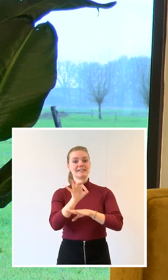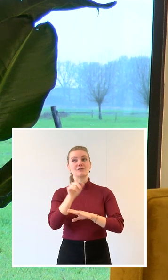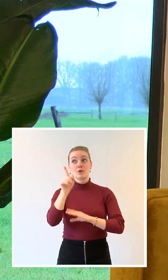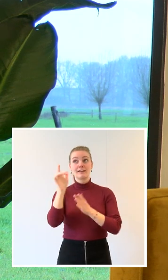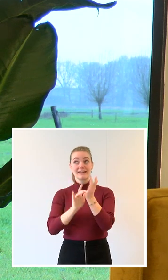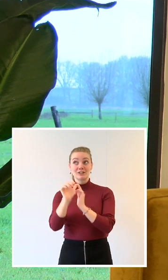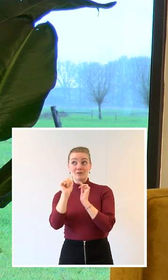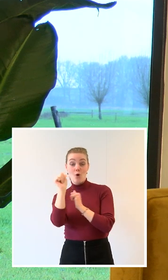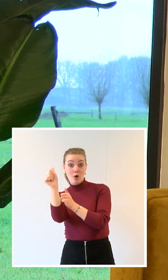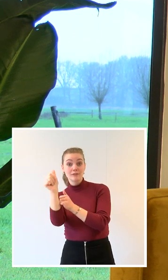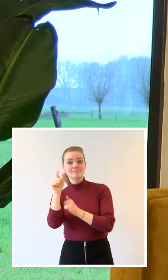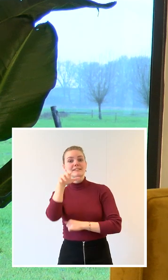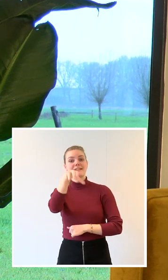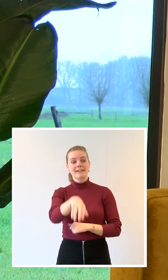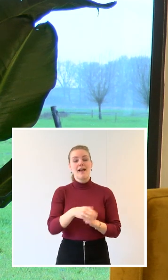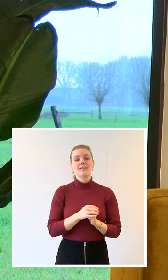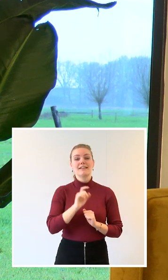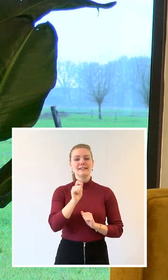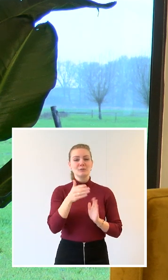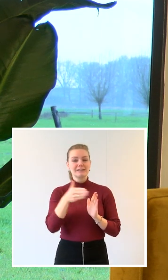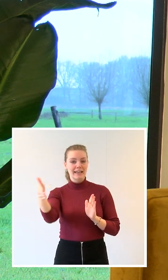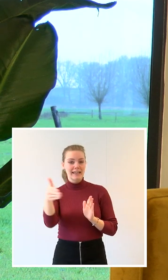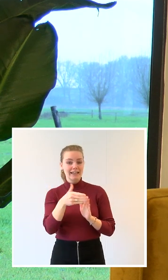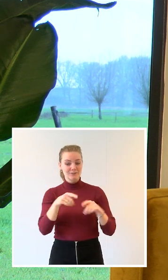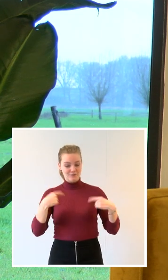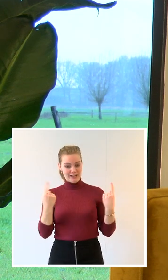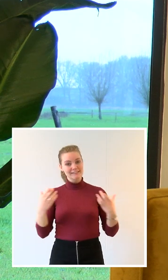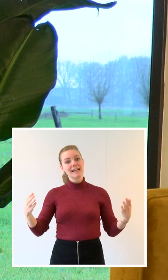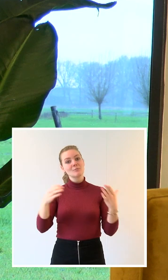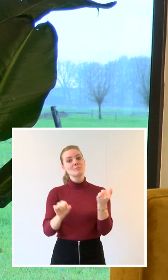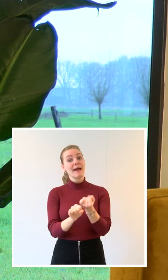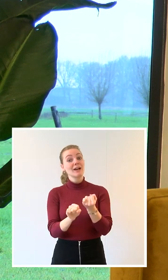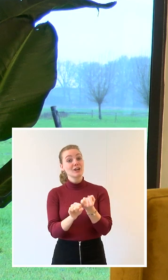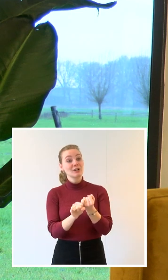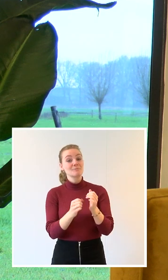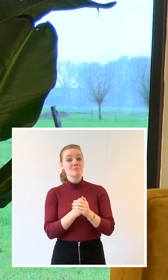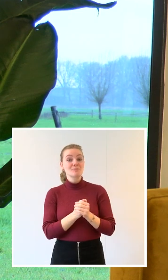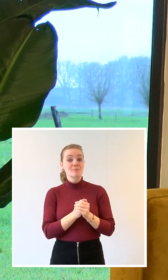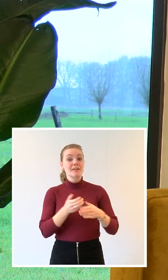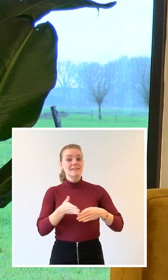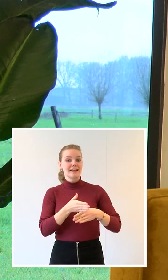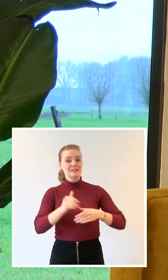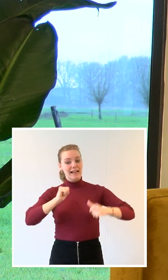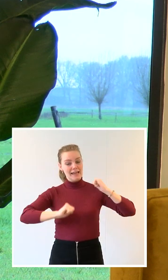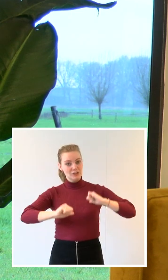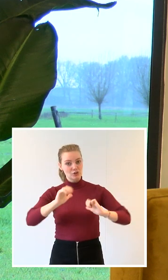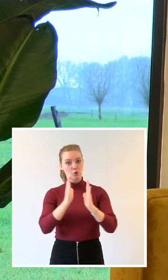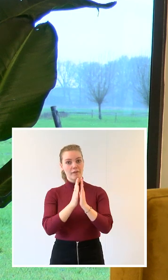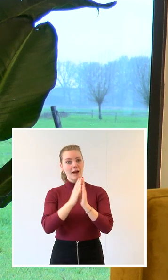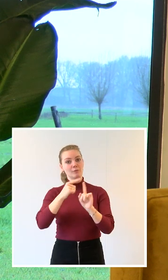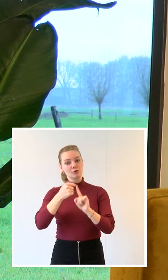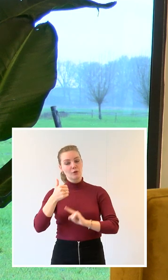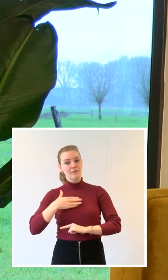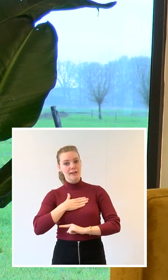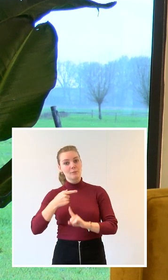een nieuwe serie die we gaan maken met elkaar. En hij loopt tijdens de Lijdenszondagen, Goede Vrijdag en Pasen. En meer over